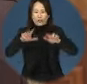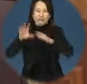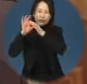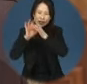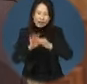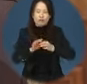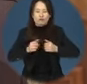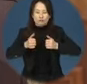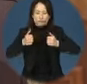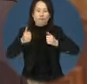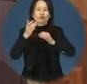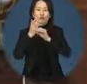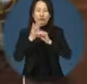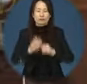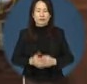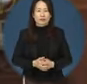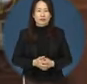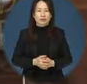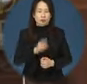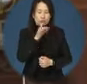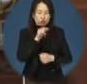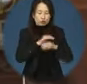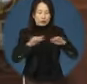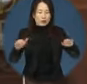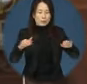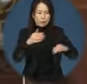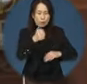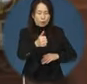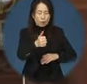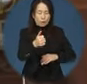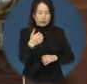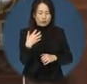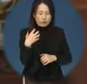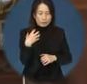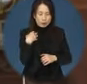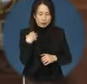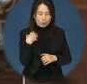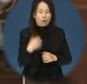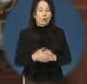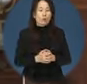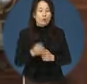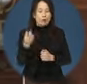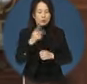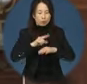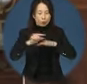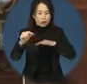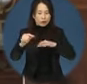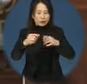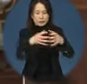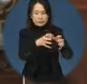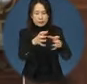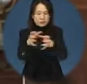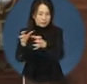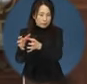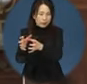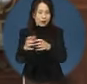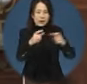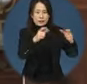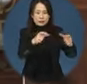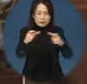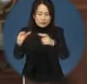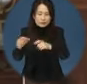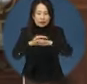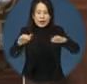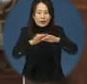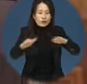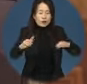하고 있습니다 그중 대본에 7무 주무부처 이고 어 또 각 지방자치단체 마다 지역 산 위에 그런 대책